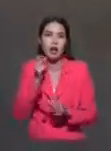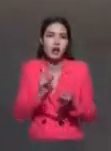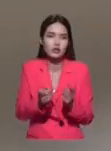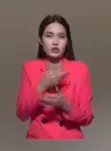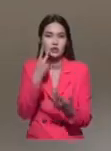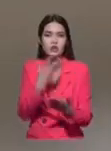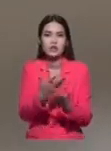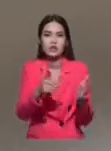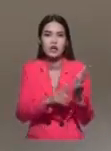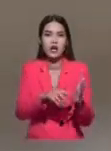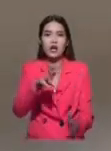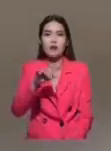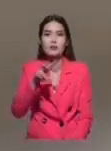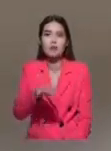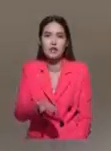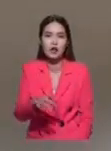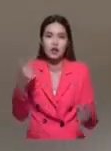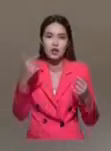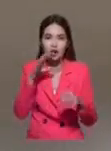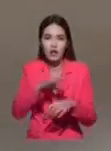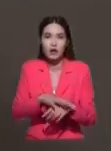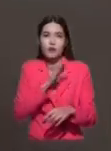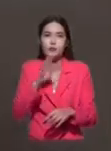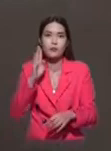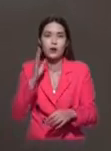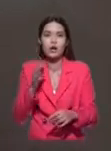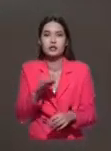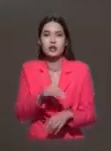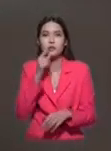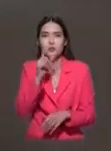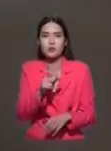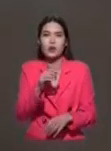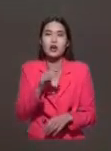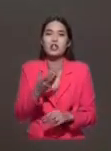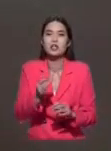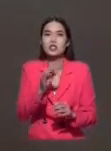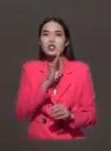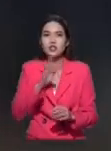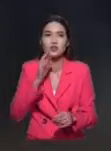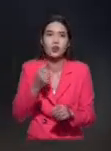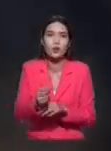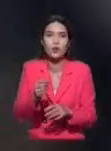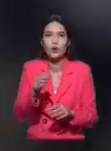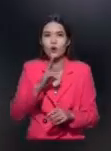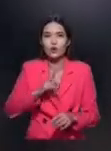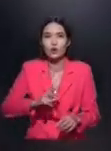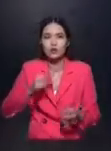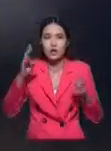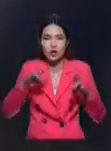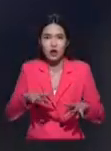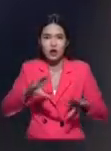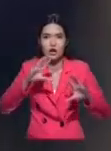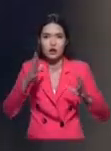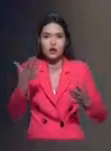версии, 7-летняя Милана застала мать с любовником, и женщина ударила дочь. Удар оказался роковым. Приятель Татьяны спрятал тело